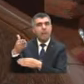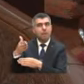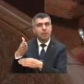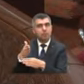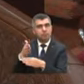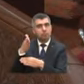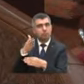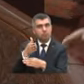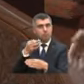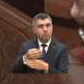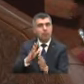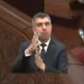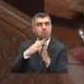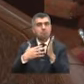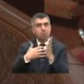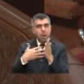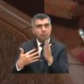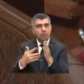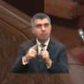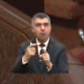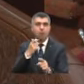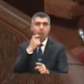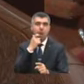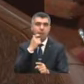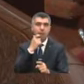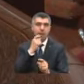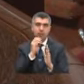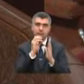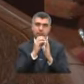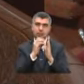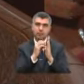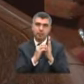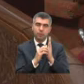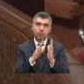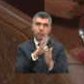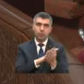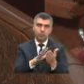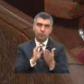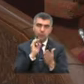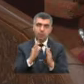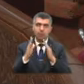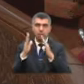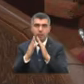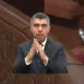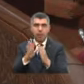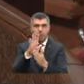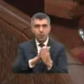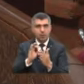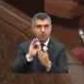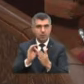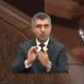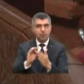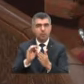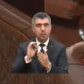خاصة البرنامج التطبيق محافظتي اللي عنده علاقة بالمقتضيات المتعلقة بحفظ في شرط 5 سنوات بالنسبة